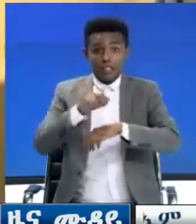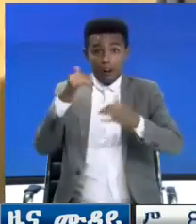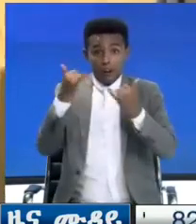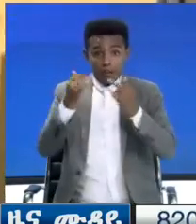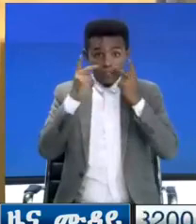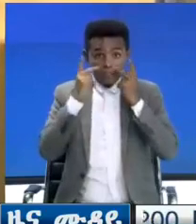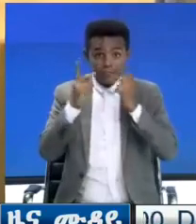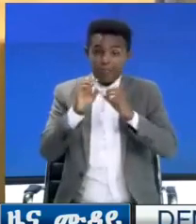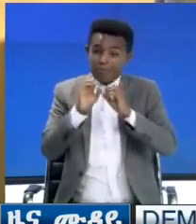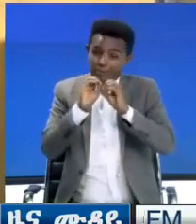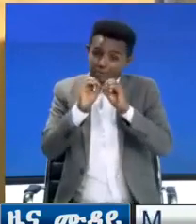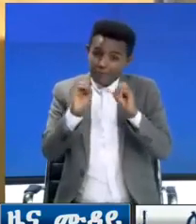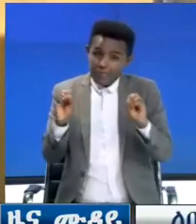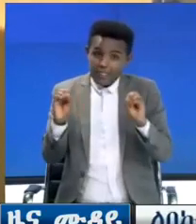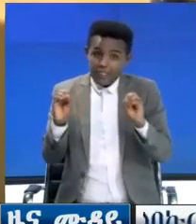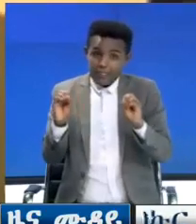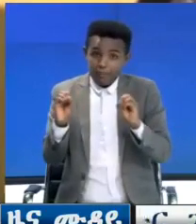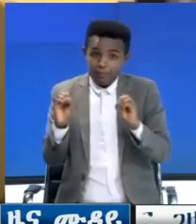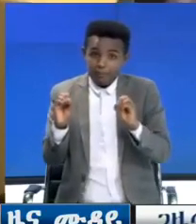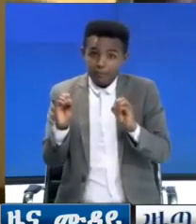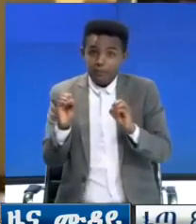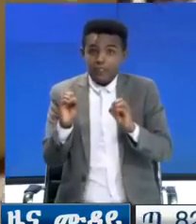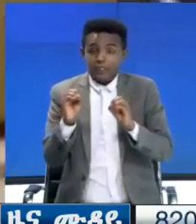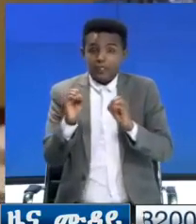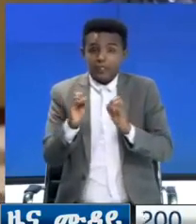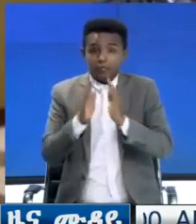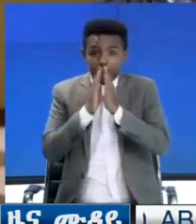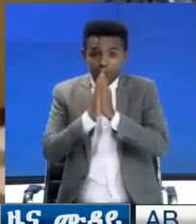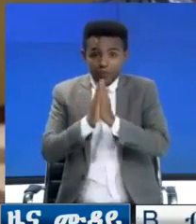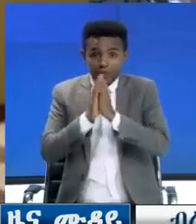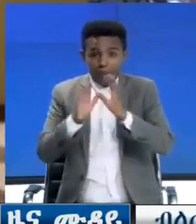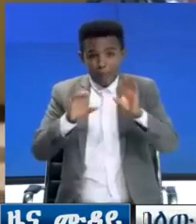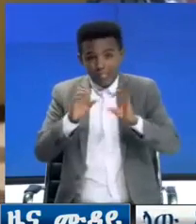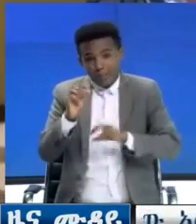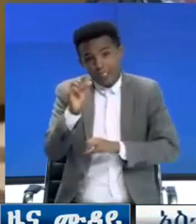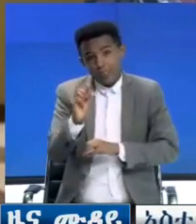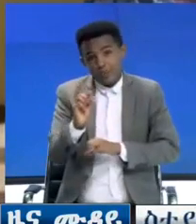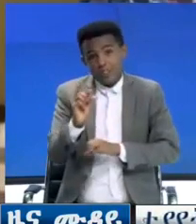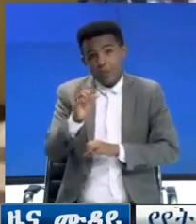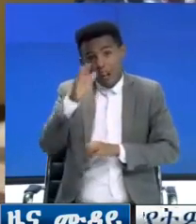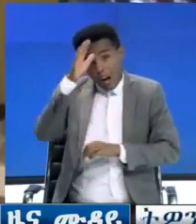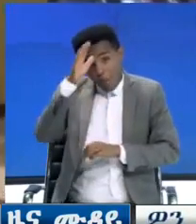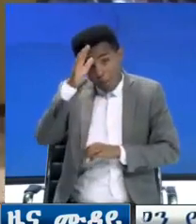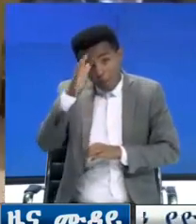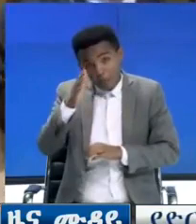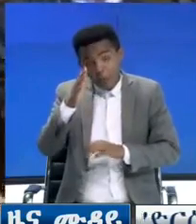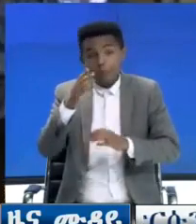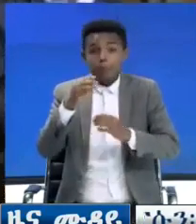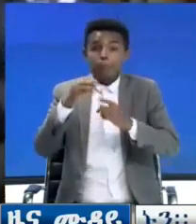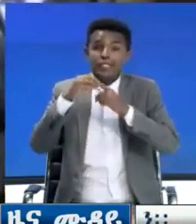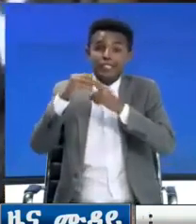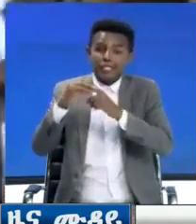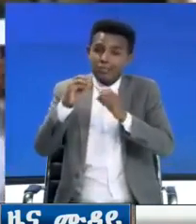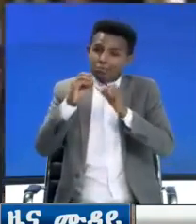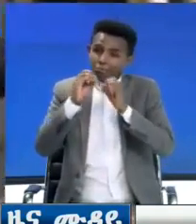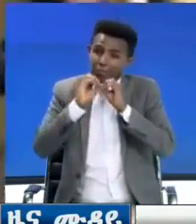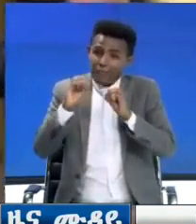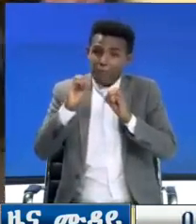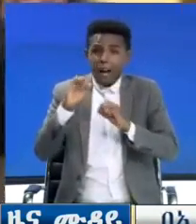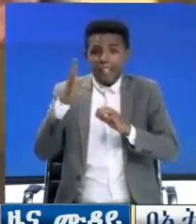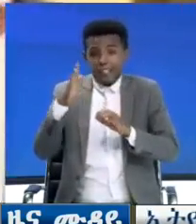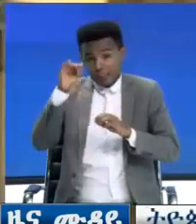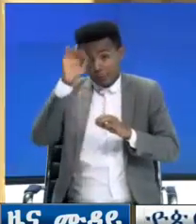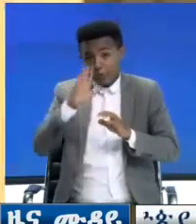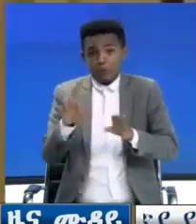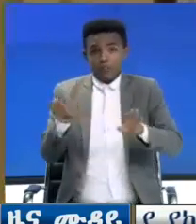እንደምትመለከቱት አንድም አዛን ከሚያደርጉ የተወሰኑ ጥቂት አባቶች በስተቀር ምንም አይነት ሰው የለም። መስጊዱ ዝግ